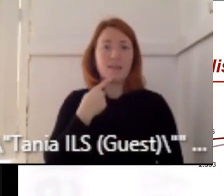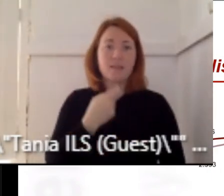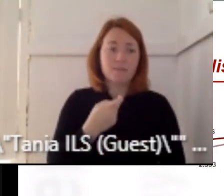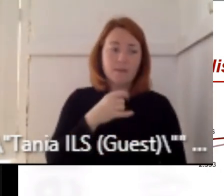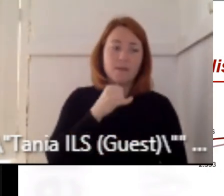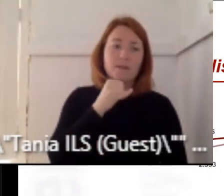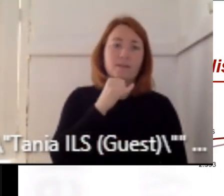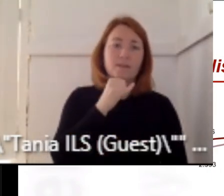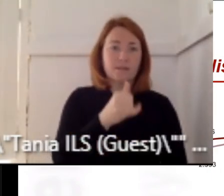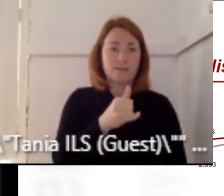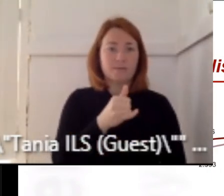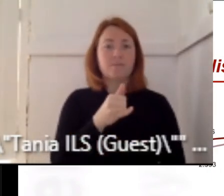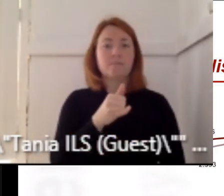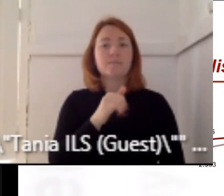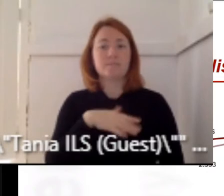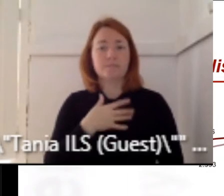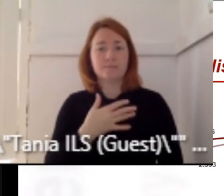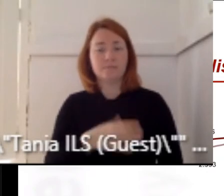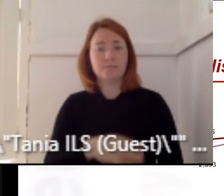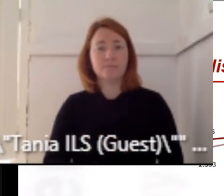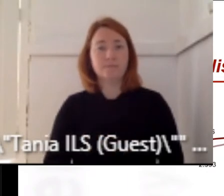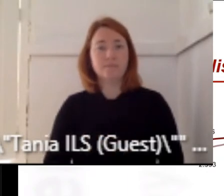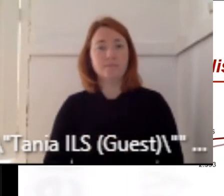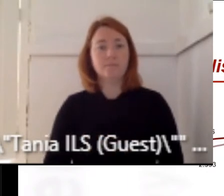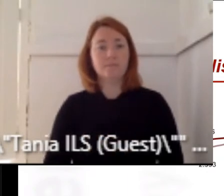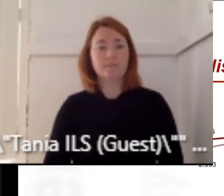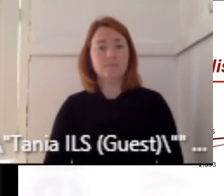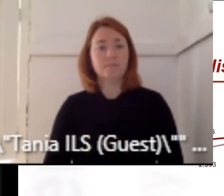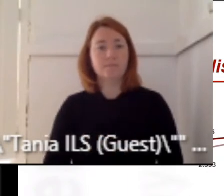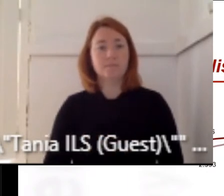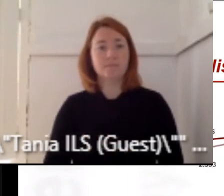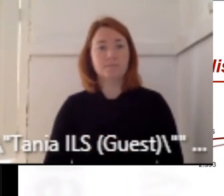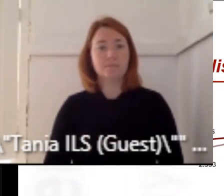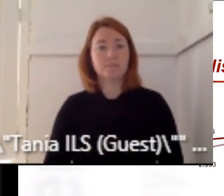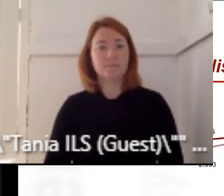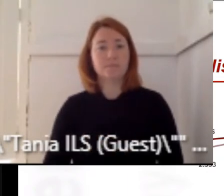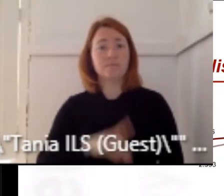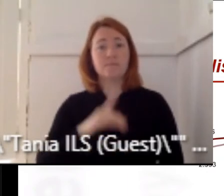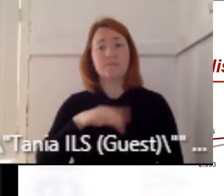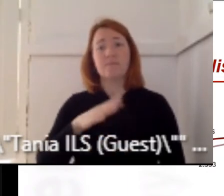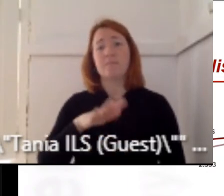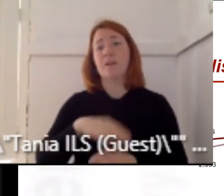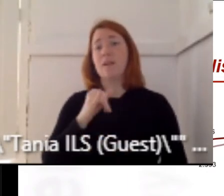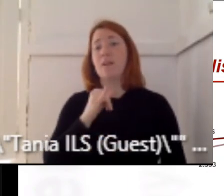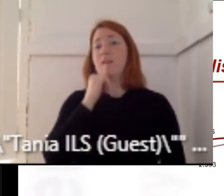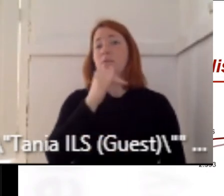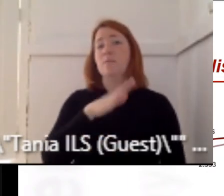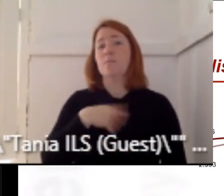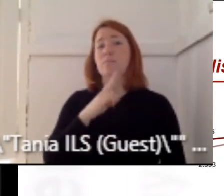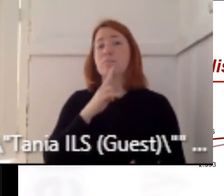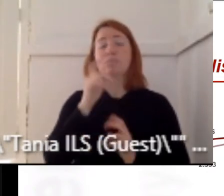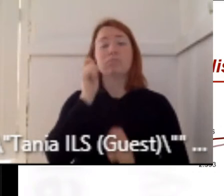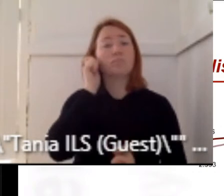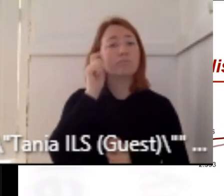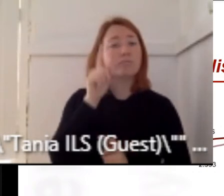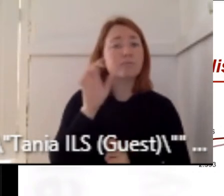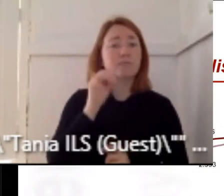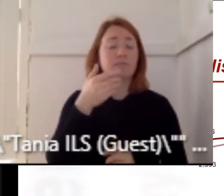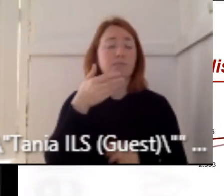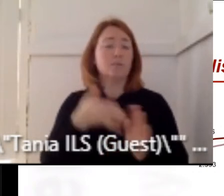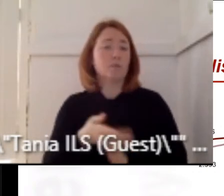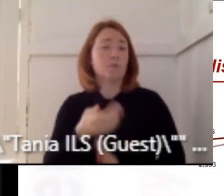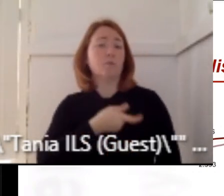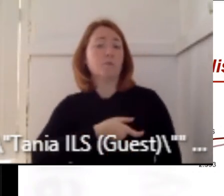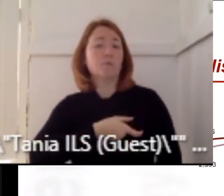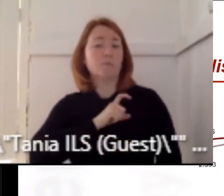les dones als diferents serveis i també doncs, a interposar denúncia, malgrat doncs, les comissaries lògicament